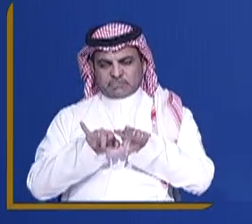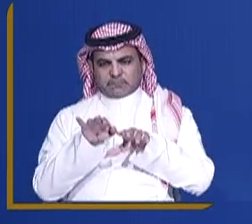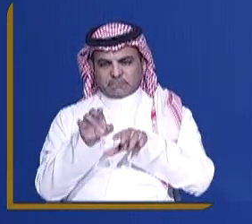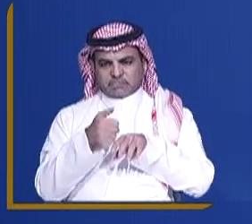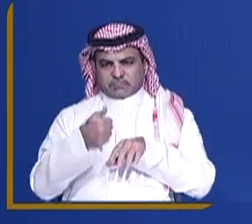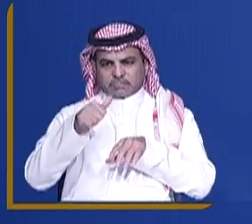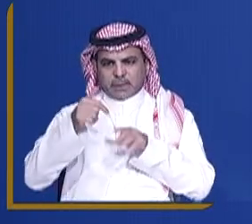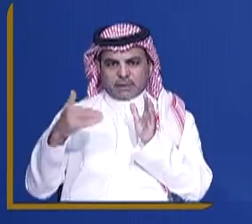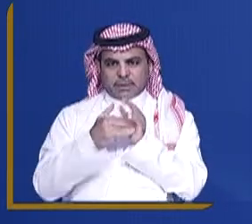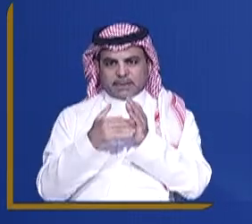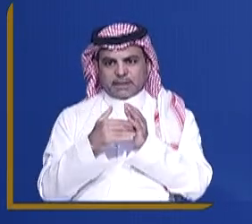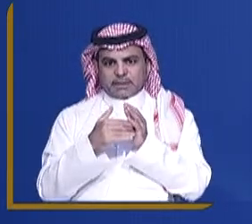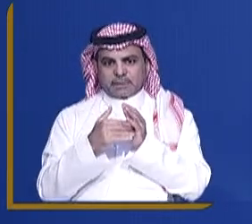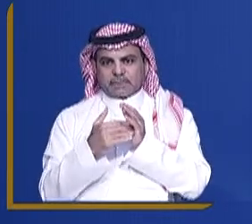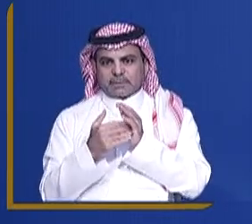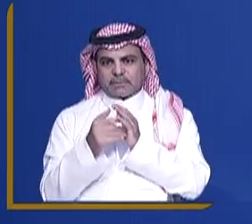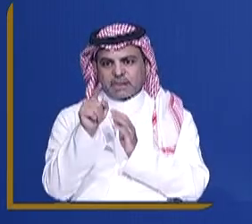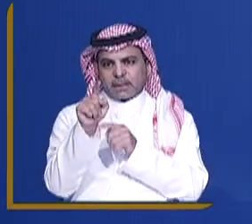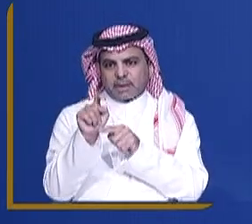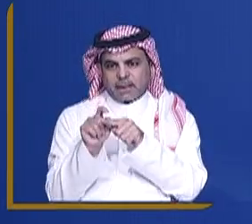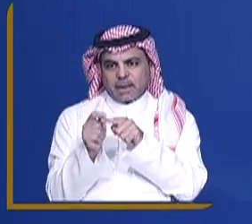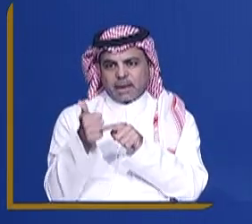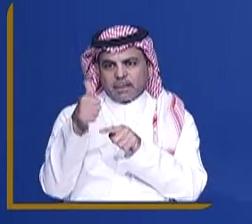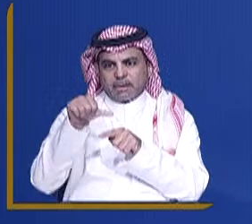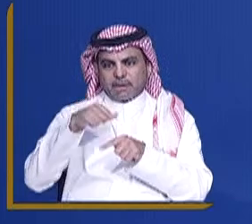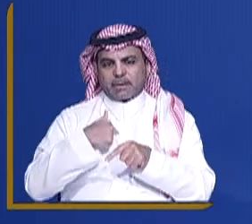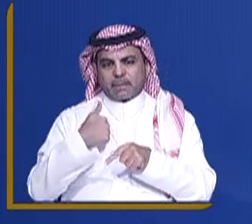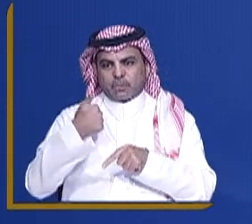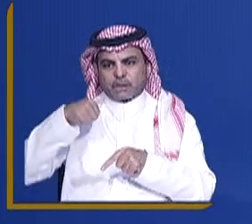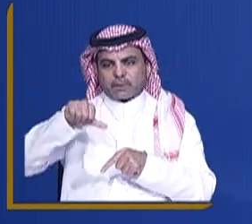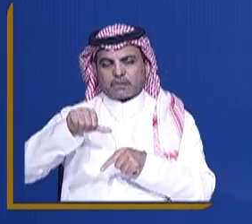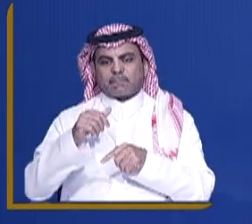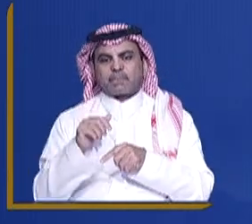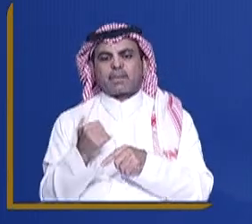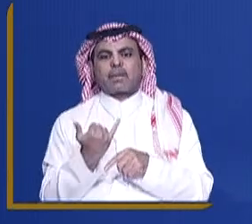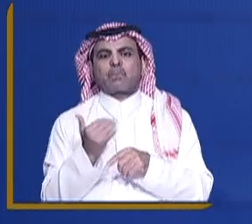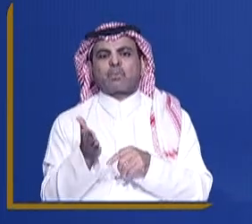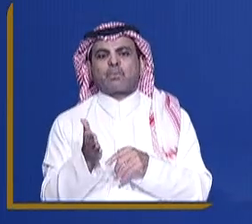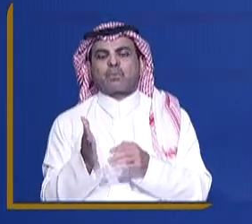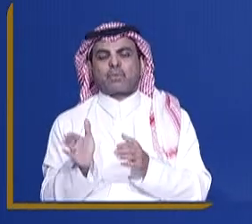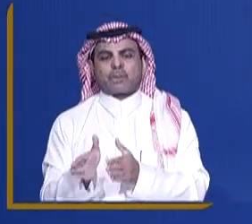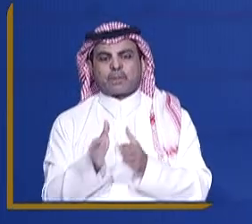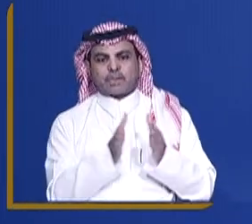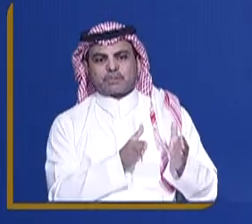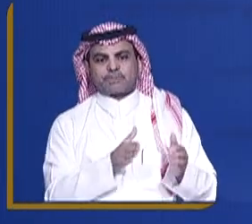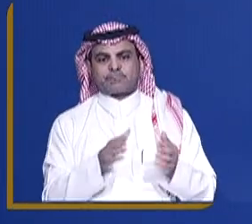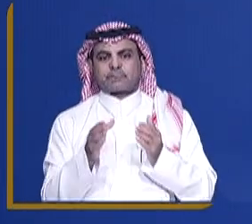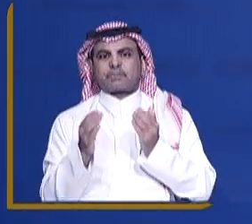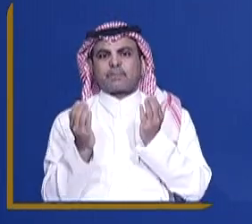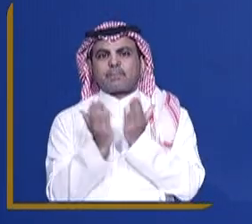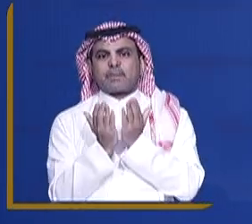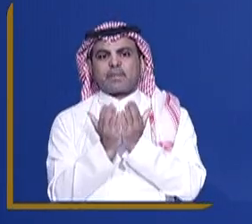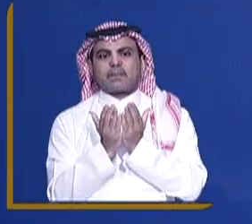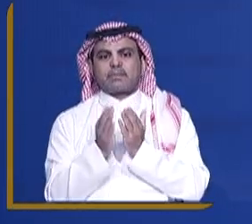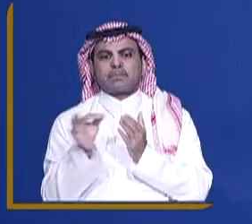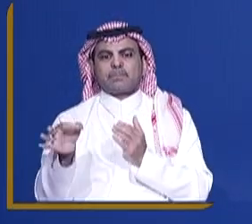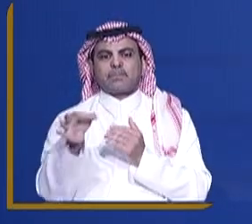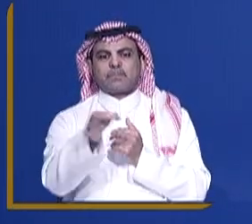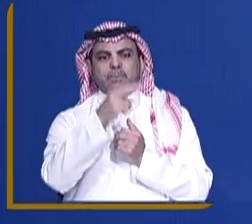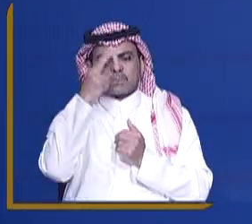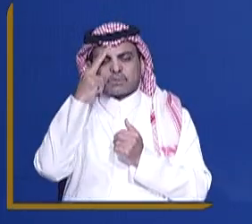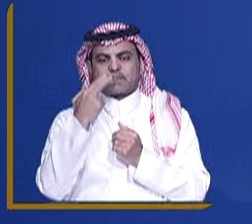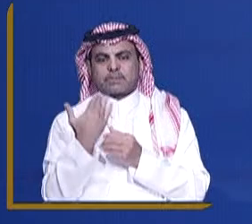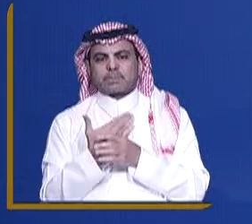على الوصول إلى معرفة مدى جاهزية هذه المدارس المختلفة في مناطق المملكة